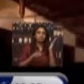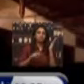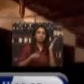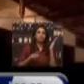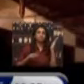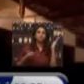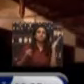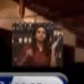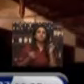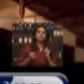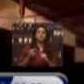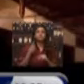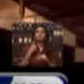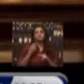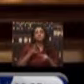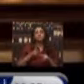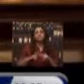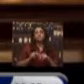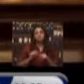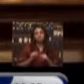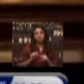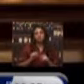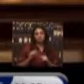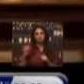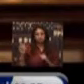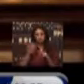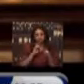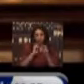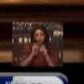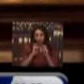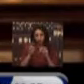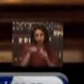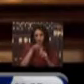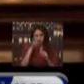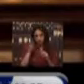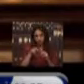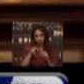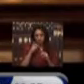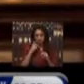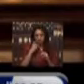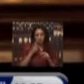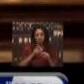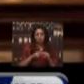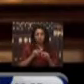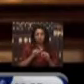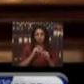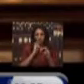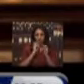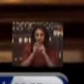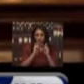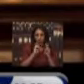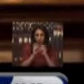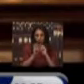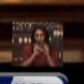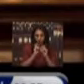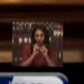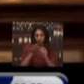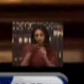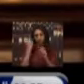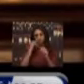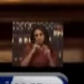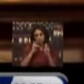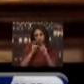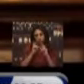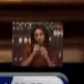بالمناسبة في حاجة عايزة أسأل حضرتك فيها، كان كنت في حوار قبل كده